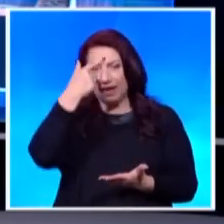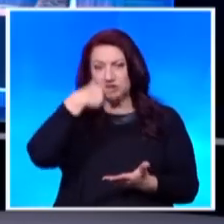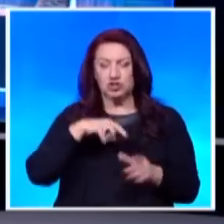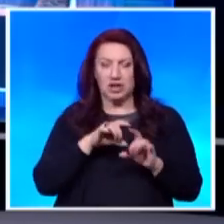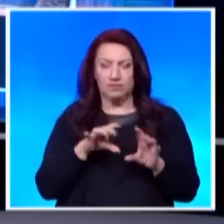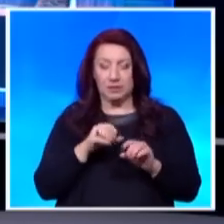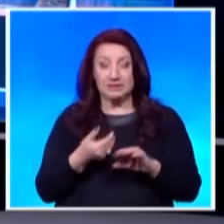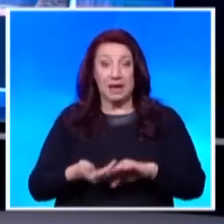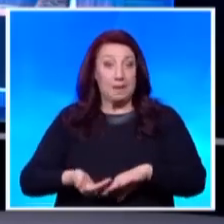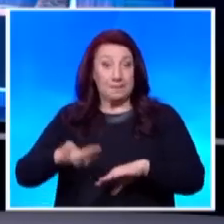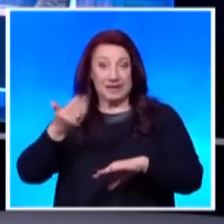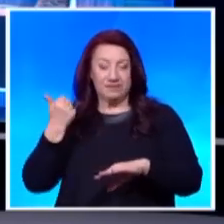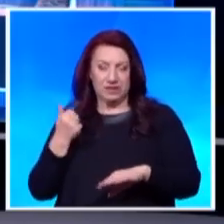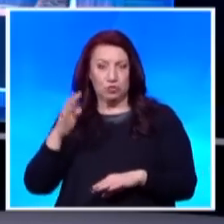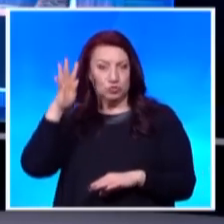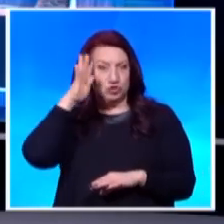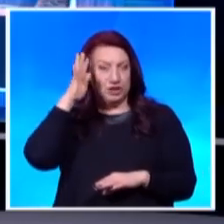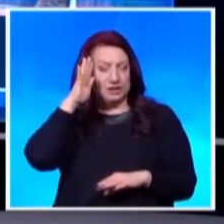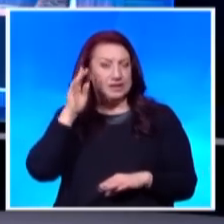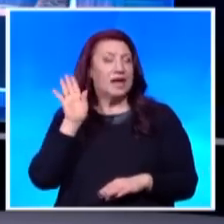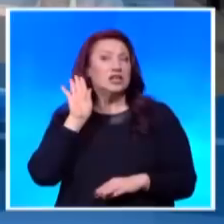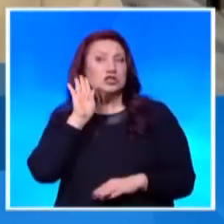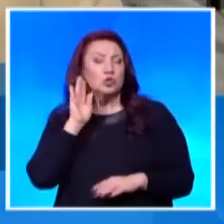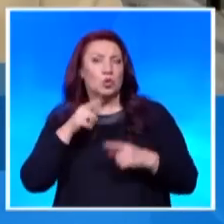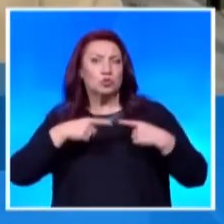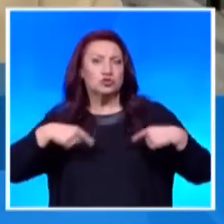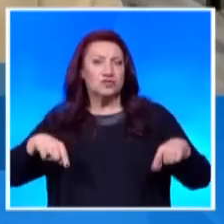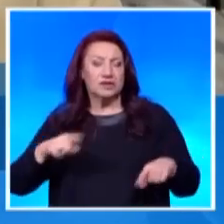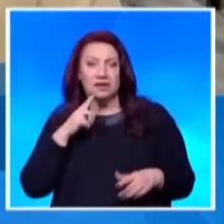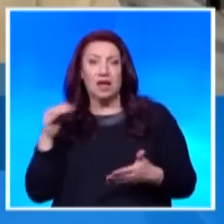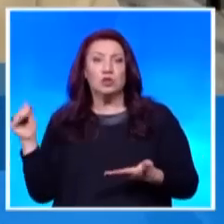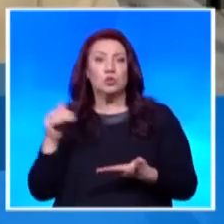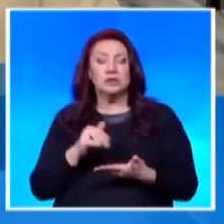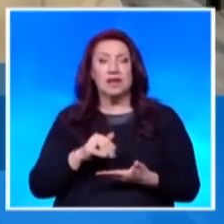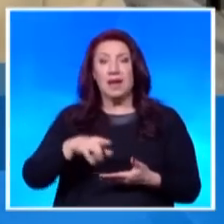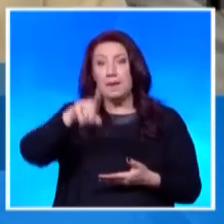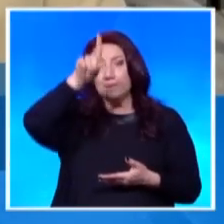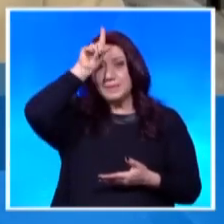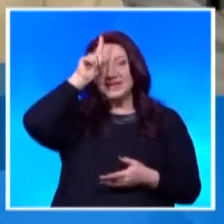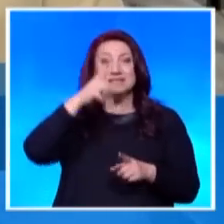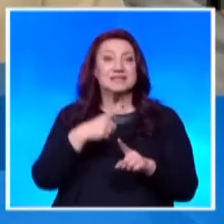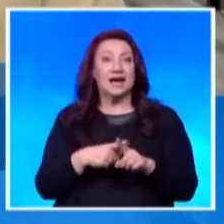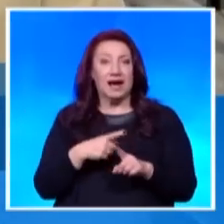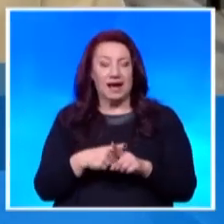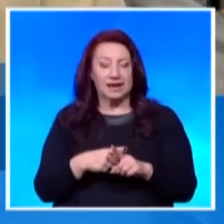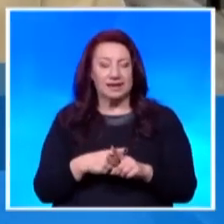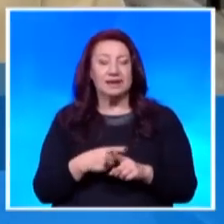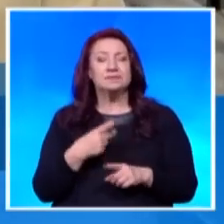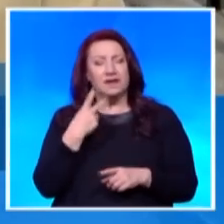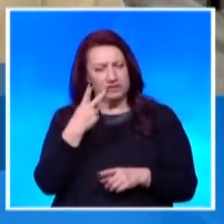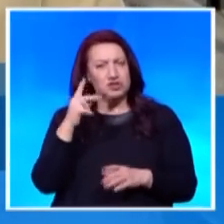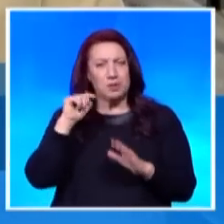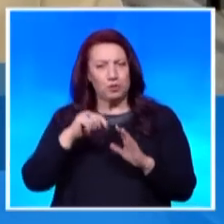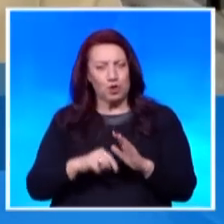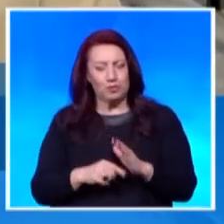4-дневно изслушване изненадващо се появи и принц Хари. Процесът следи кореспондентът ни в Уединеното кралство Васил Христов. Добър вечер.